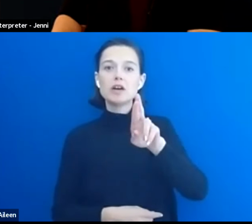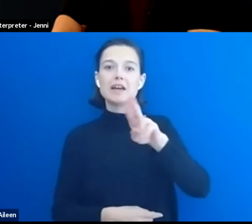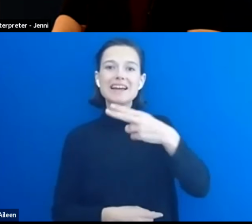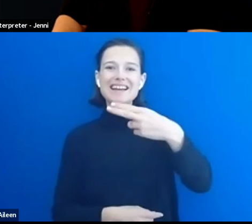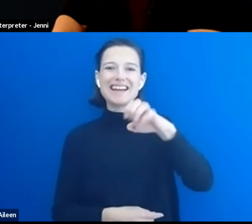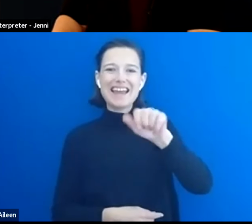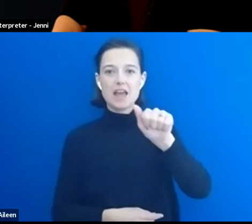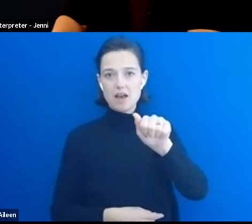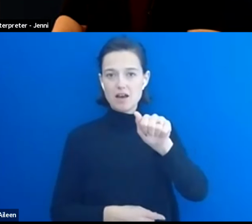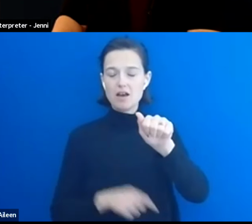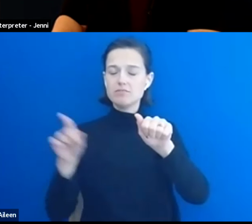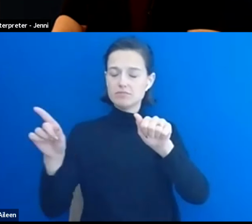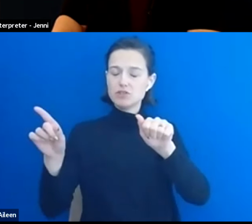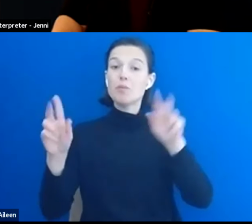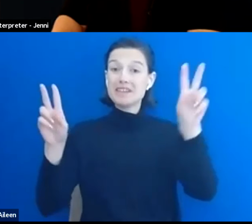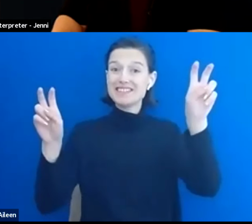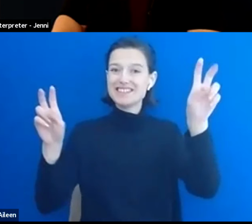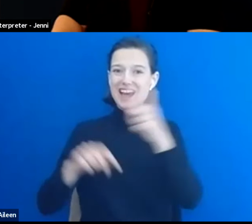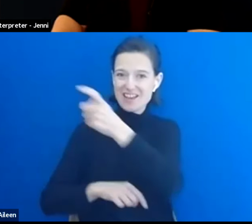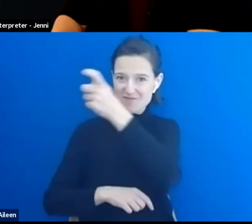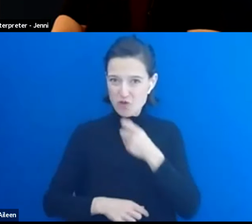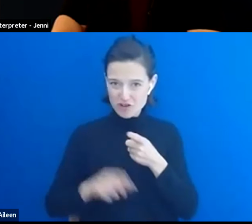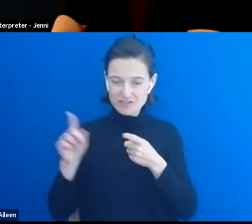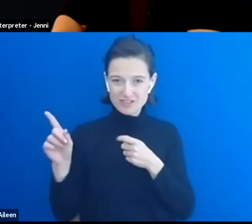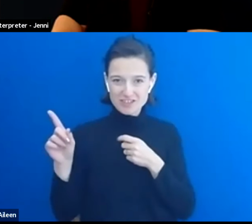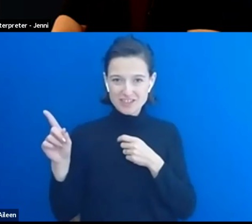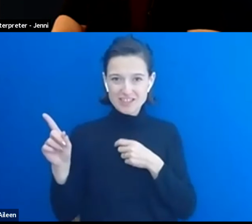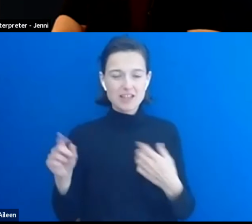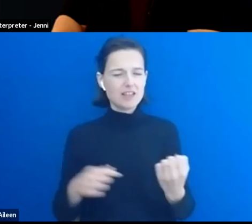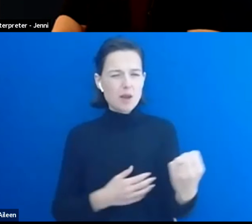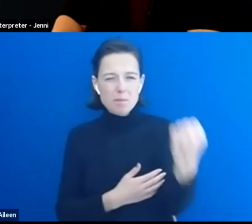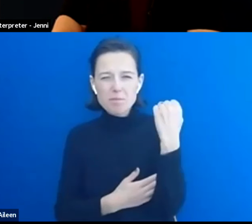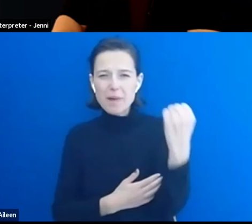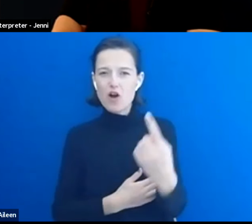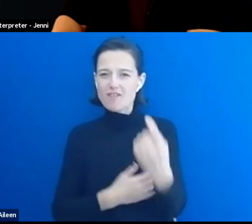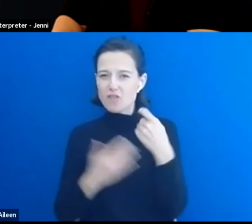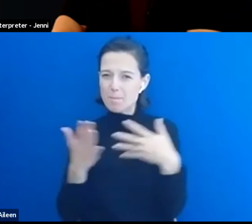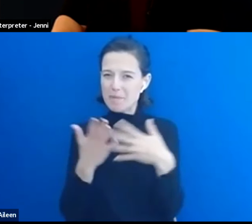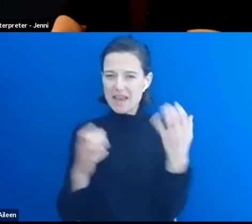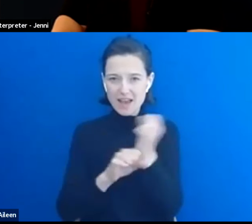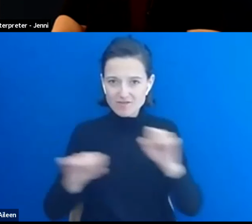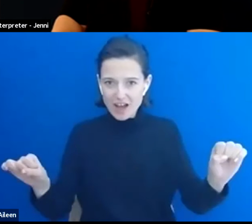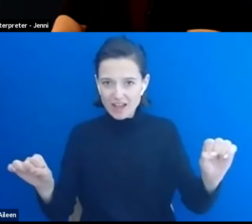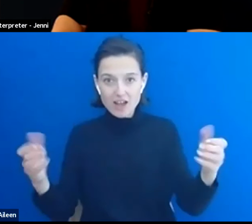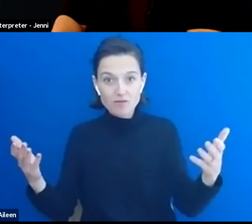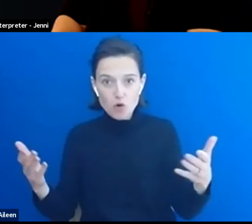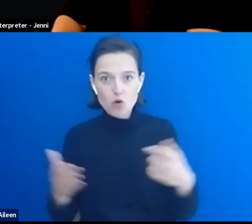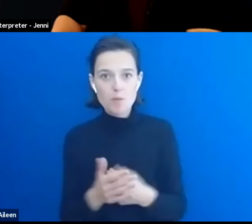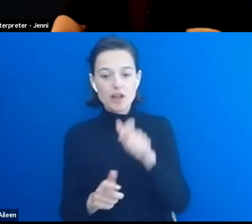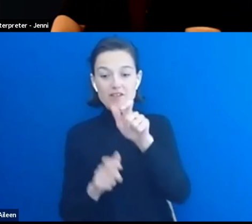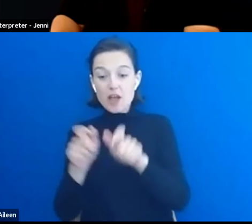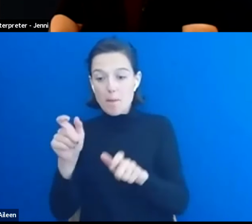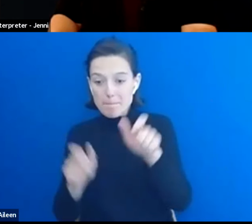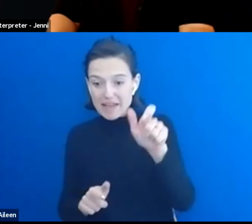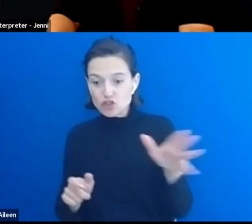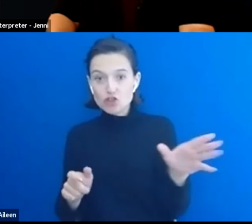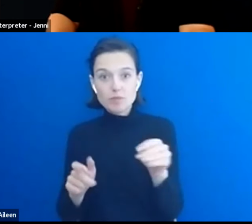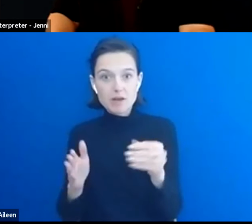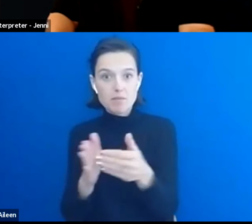du gesagt hast zur Power der Barrierefreiheit, die liegt für dich darin, Menschen mit Behinderung sowohl als Kunden als auch